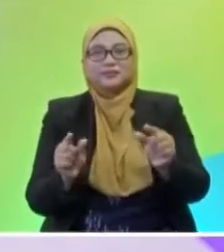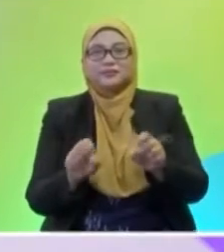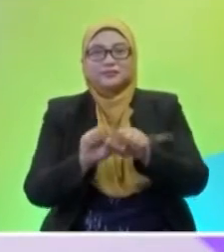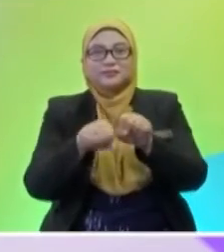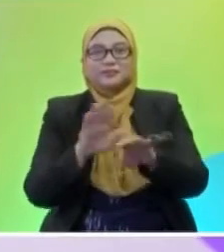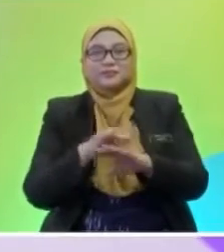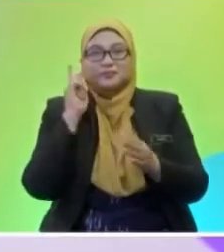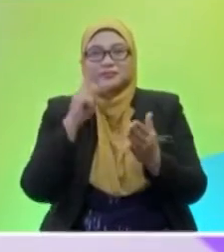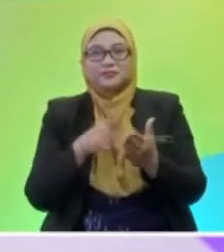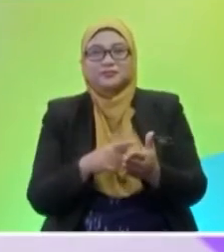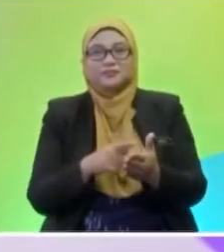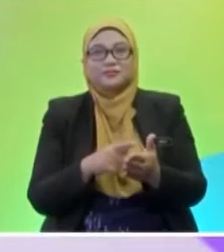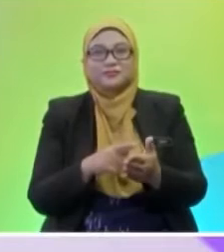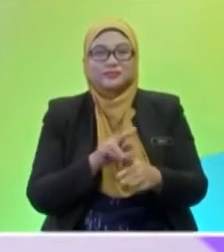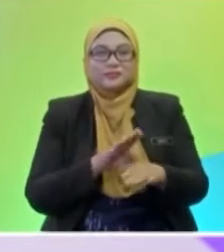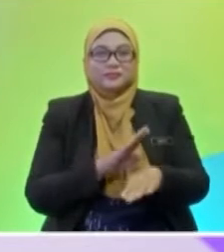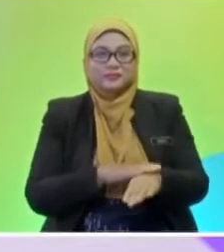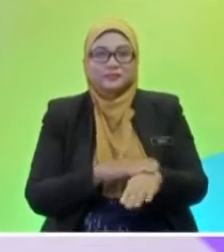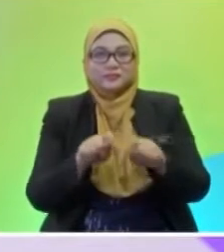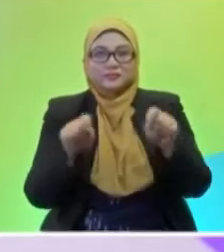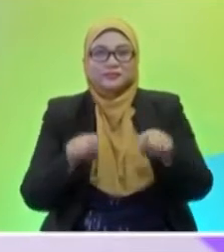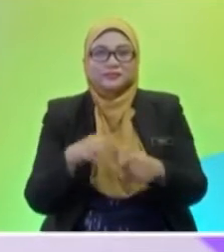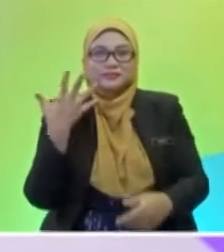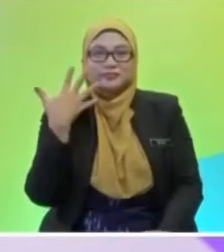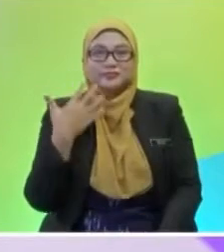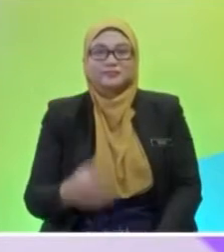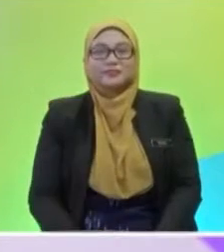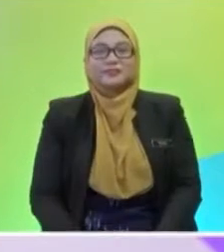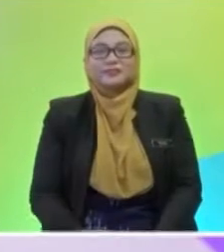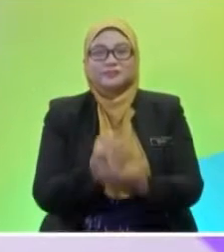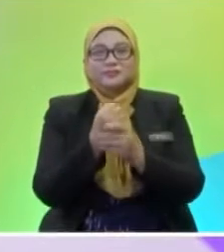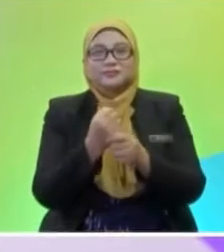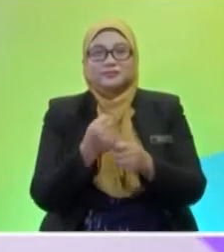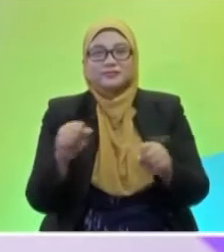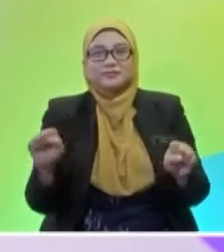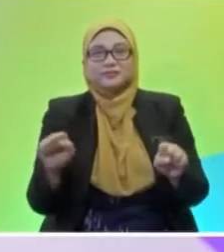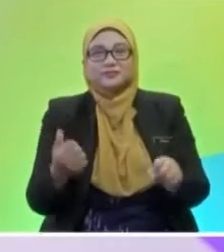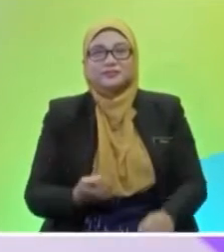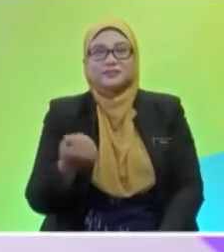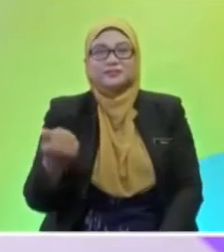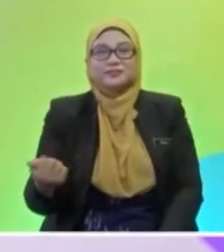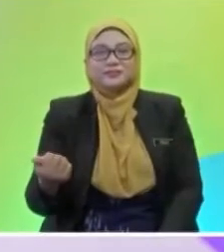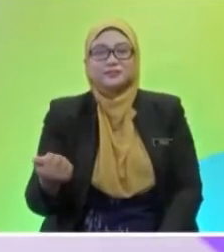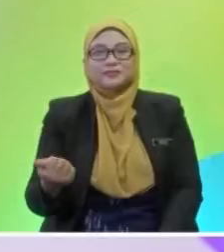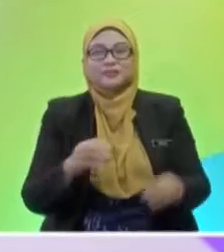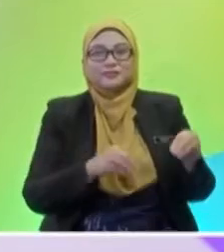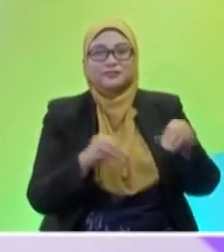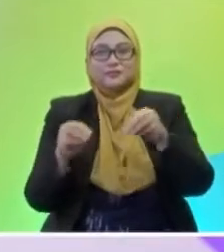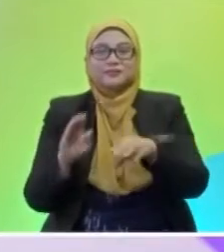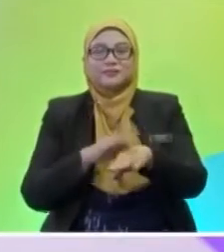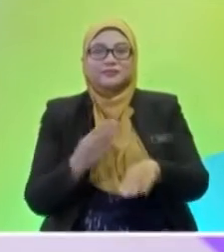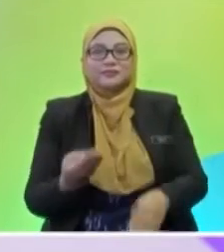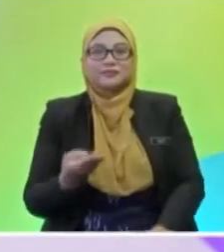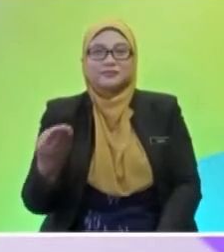punya tempat yang panas tu. Betul Cikgu. Okey, selesai untuk alatan, kita beralih kepada bahan. Okey.